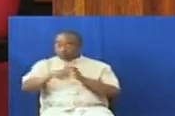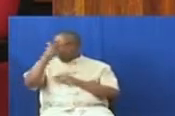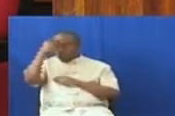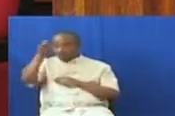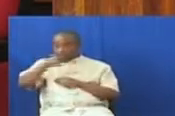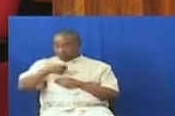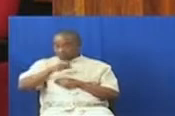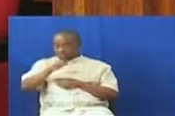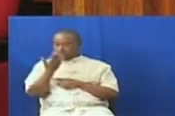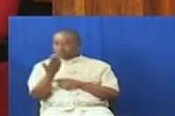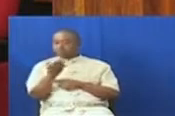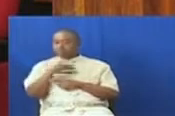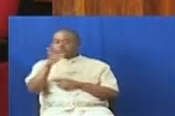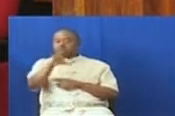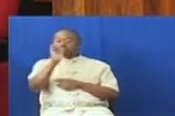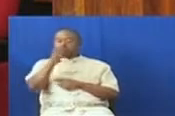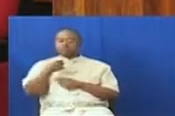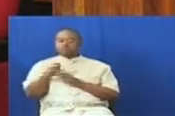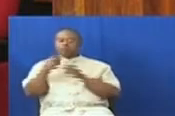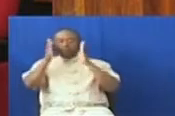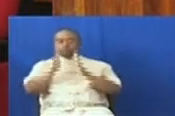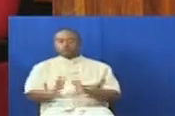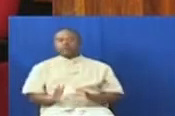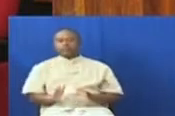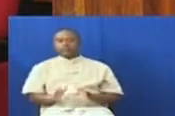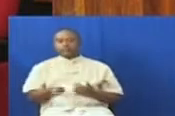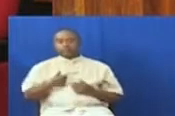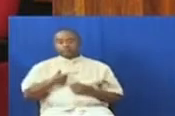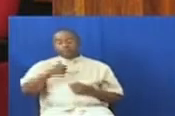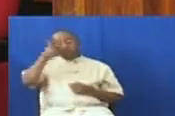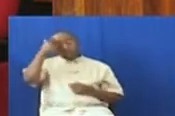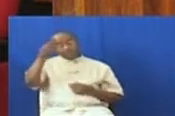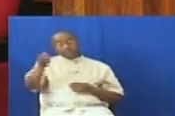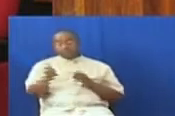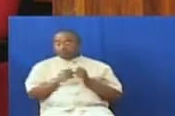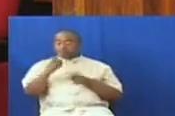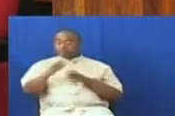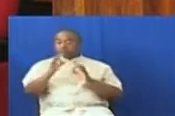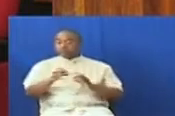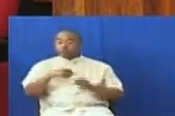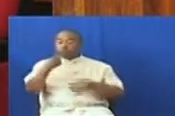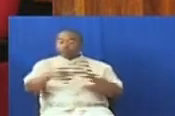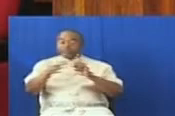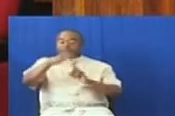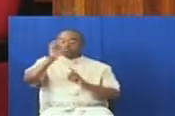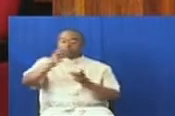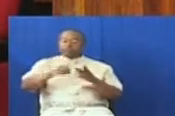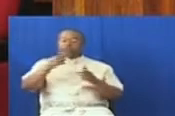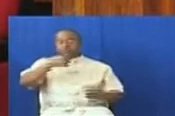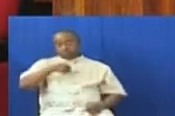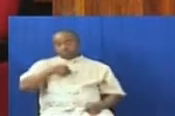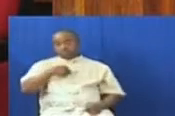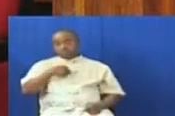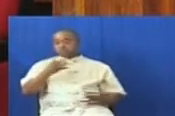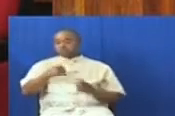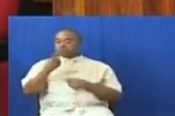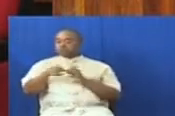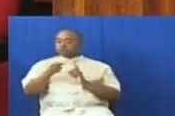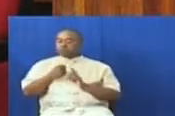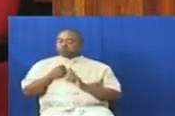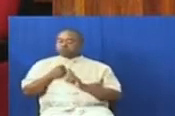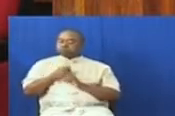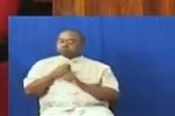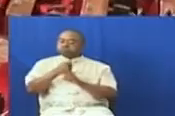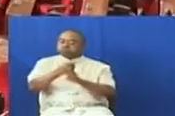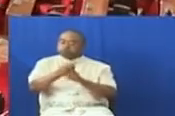hii mitano, na naamini kwa kuwa mambo yamekuwa mazuri wataendelea kuniamini ili tuweze kuendelea kusukuma gurudumu letu.